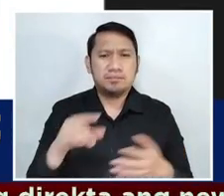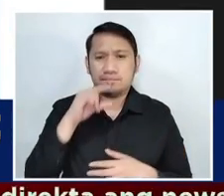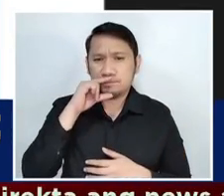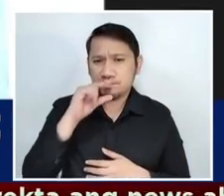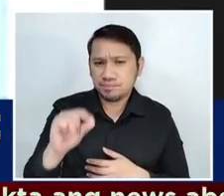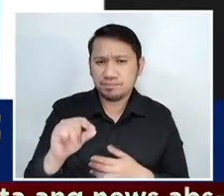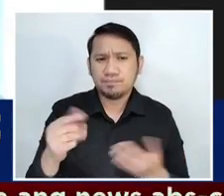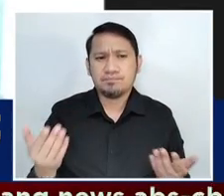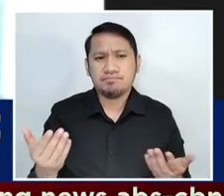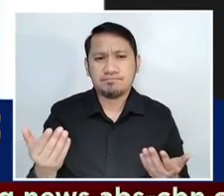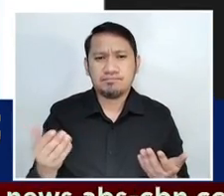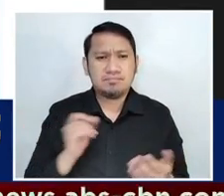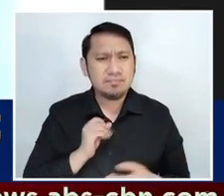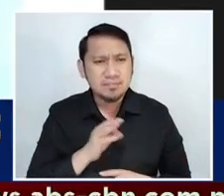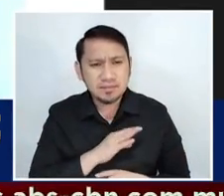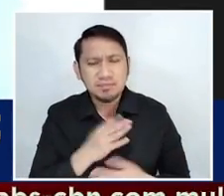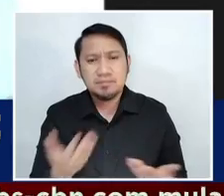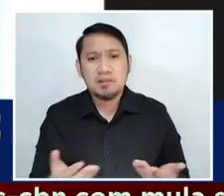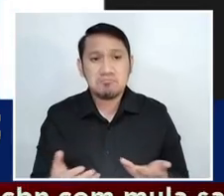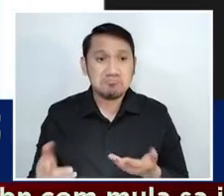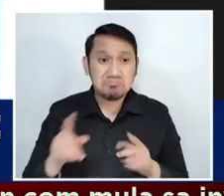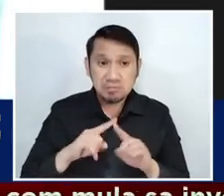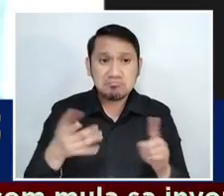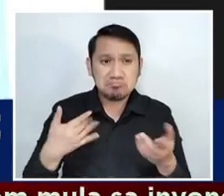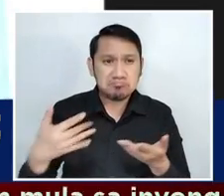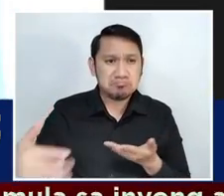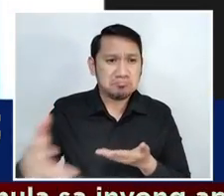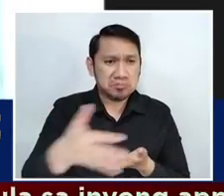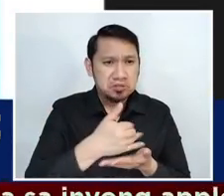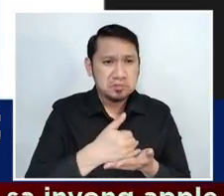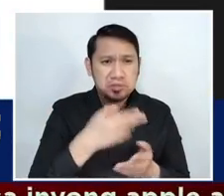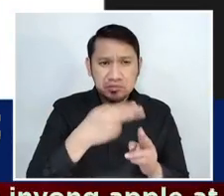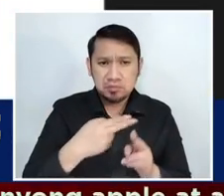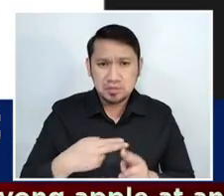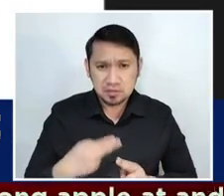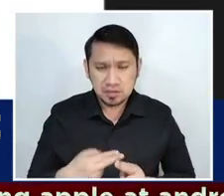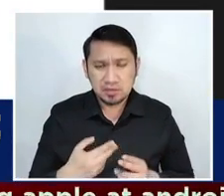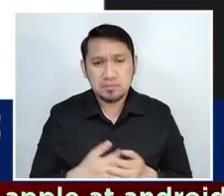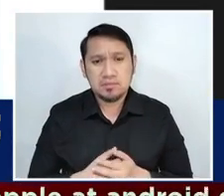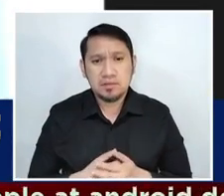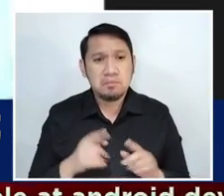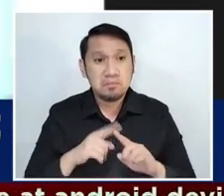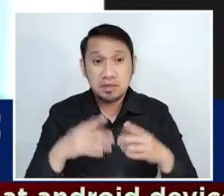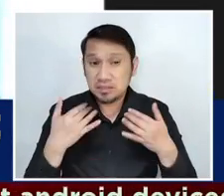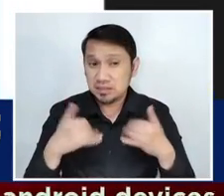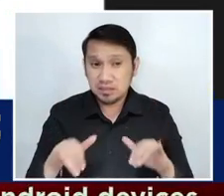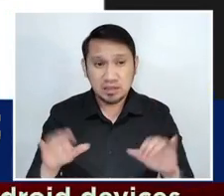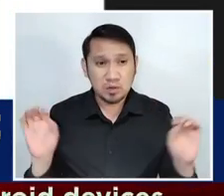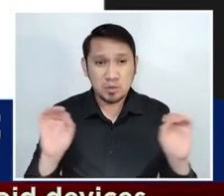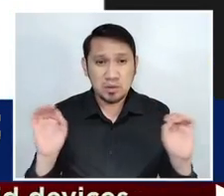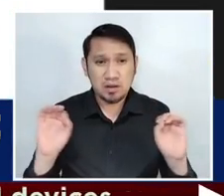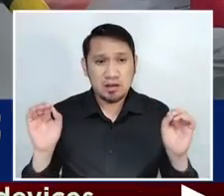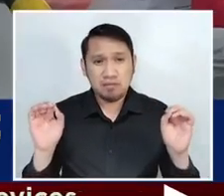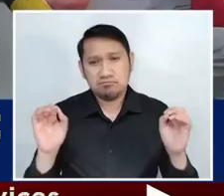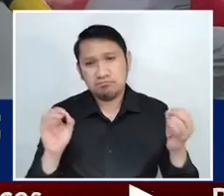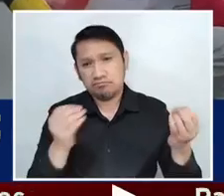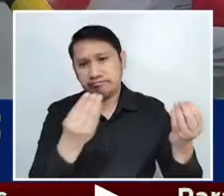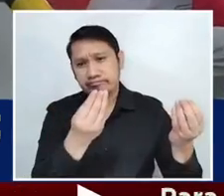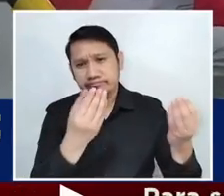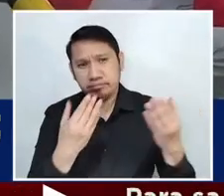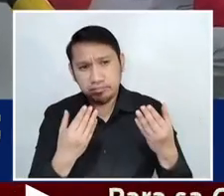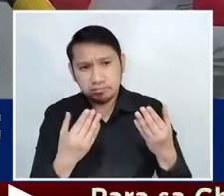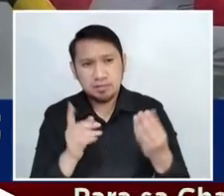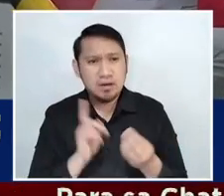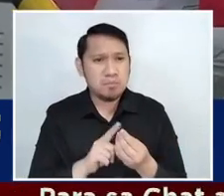chapter namin na kinuha yung pangalan nila at saka yung registro nila. Pero hanggang ngayon ay wala man lang information.